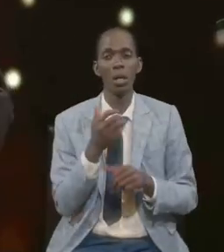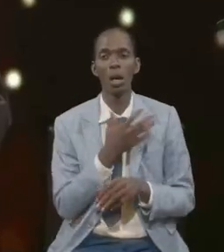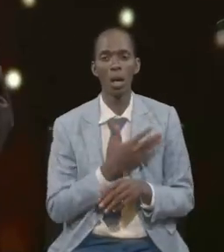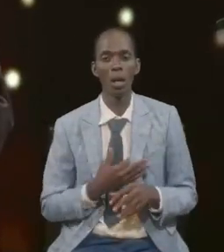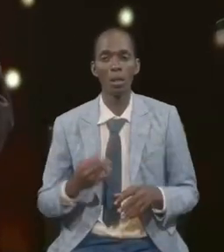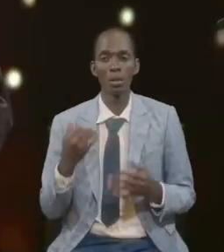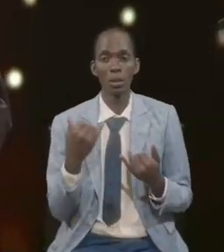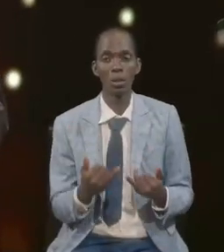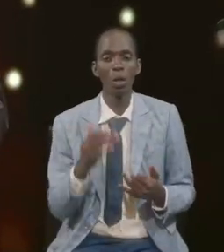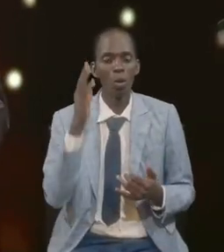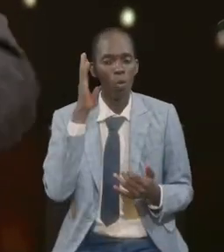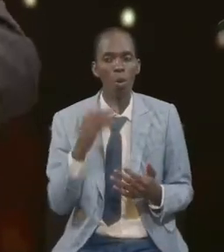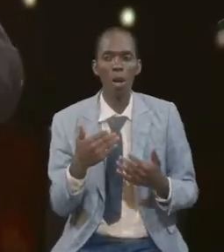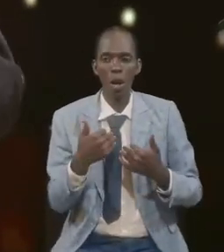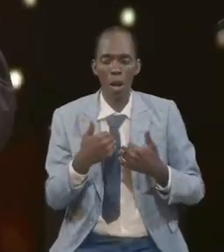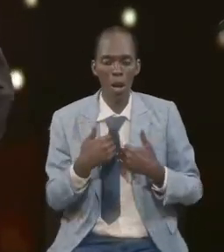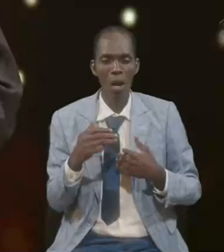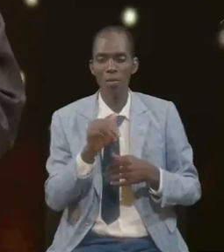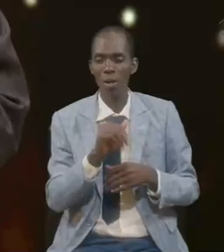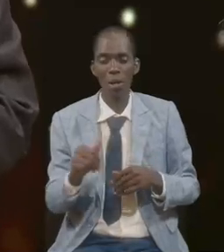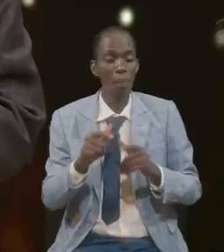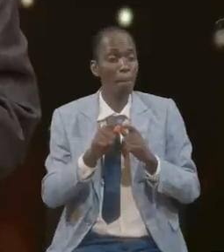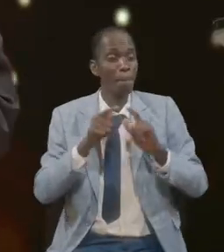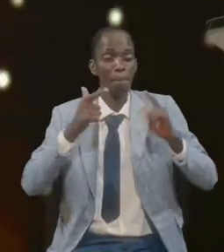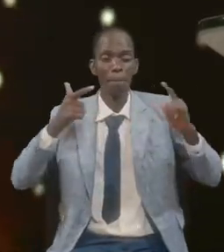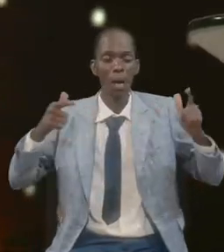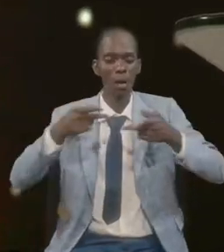ingénieurs qui va m'aider à avoir